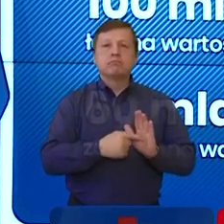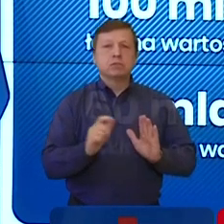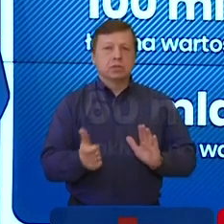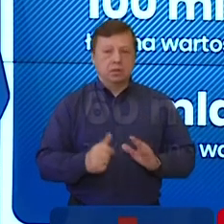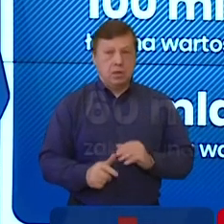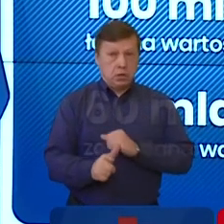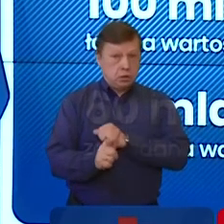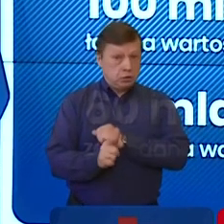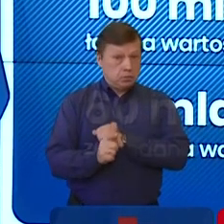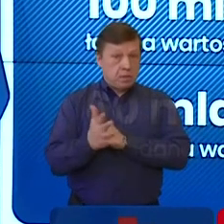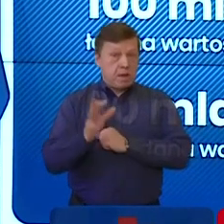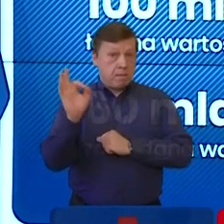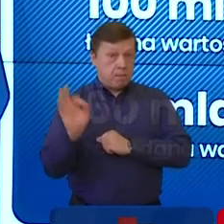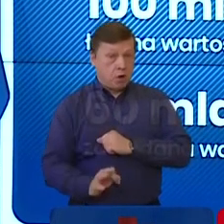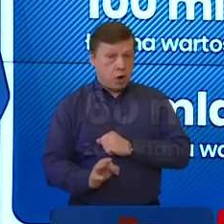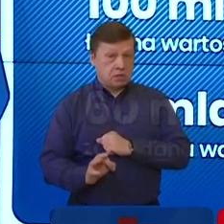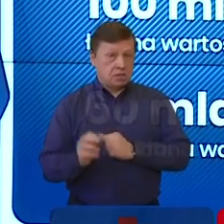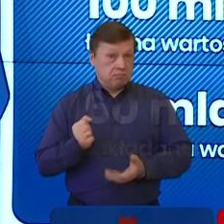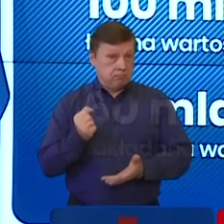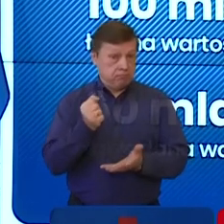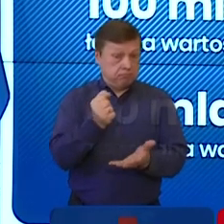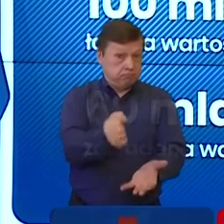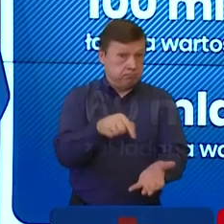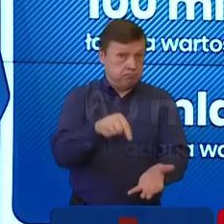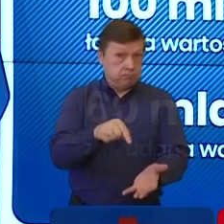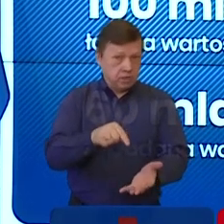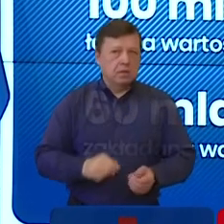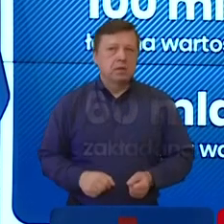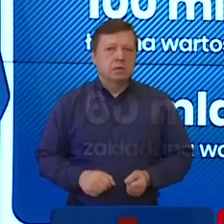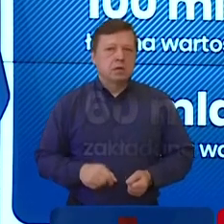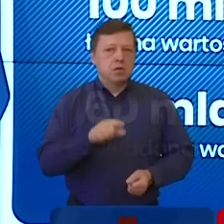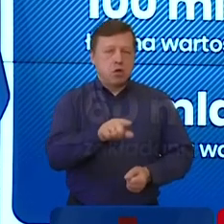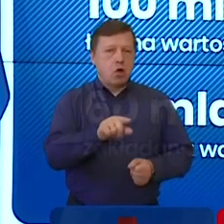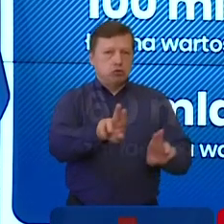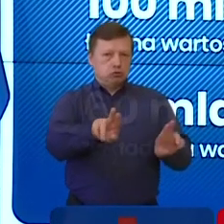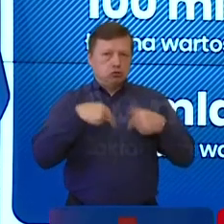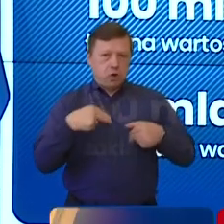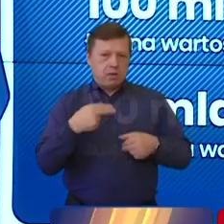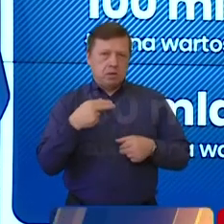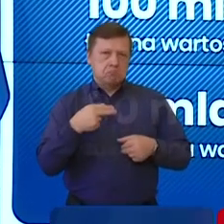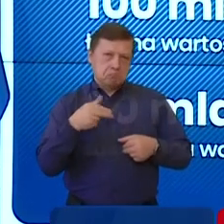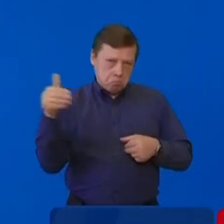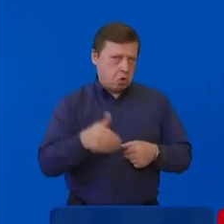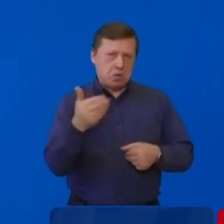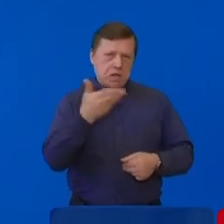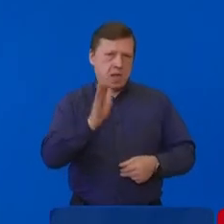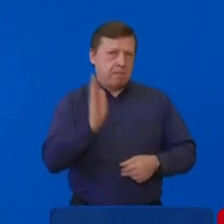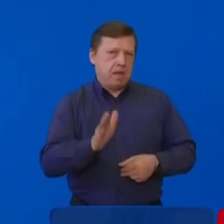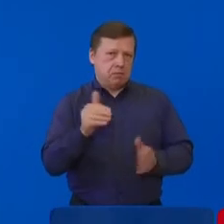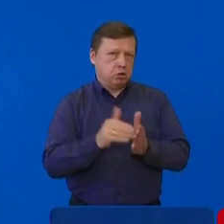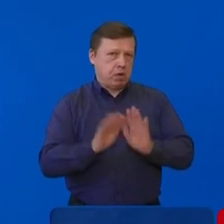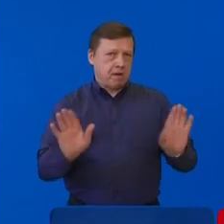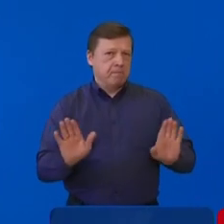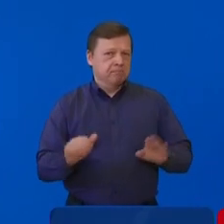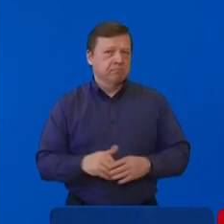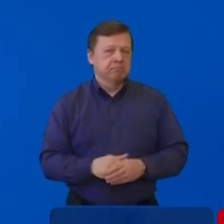nawet 75% tej subwencji będzie mogło być środkami bezzwrotnymi, będzie mogło być umorzona. Będą